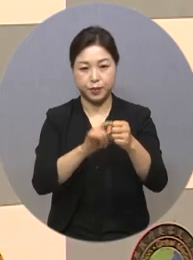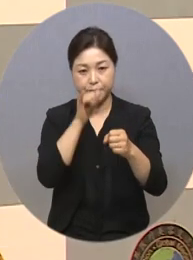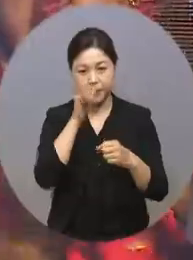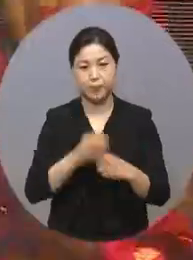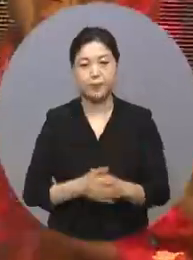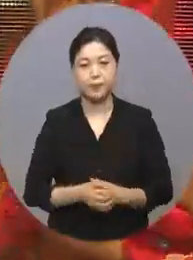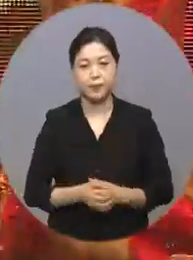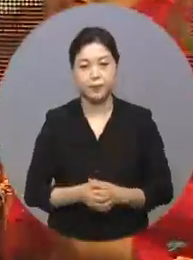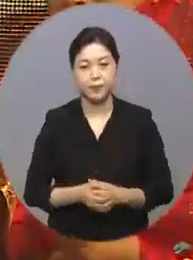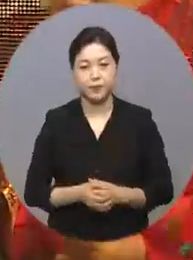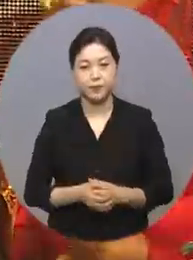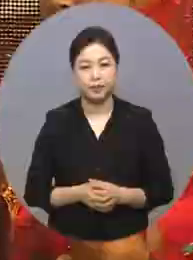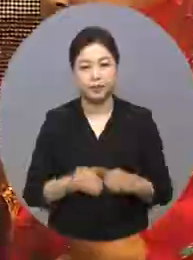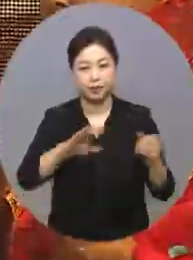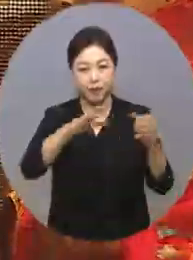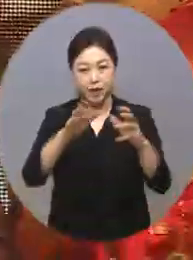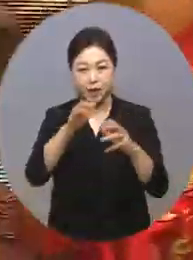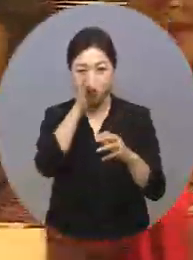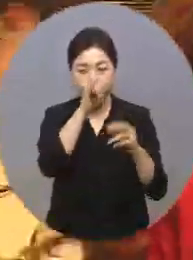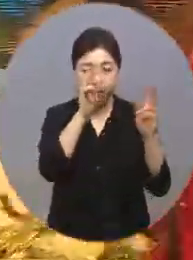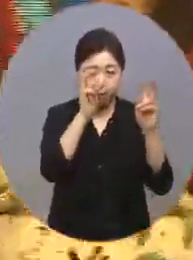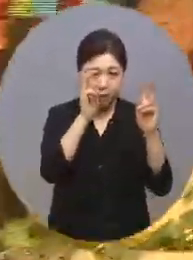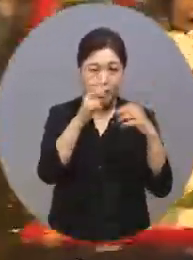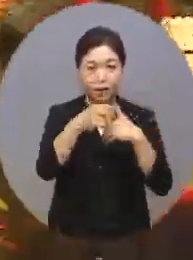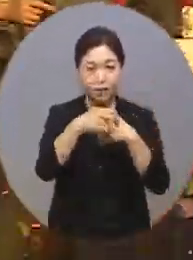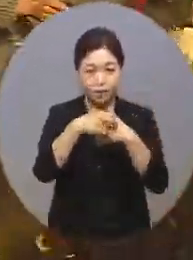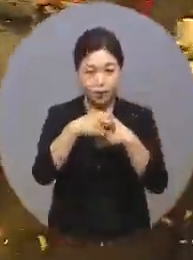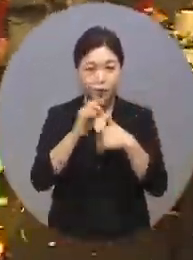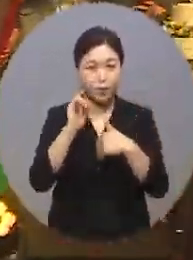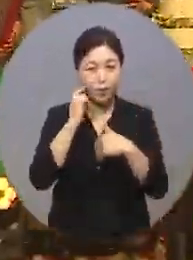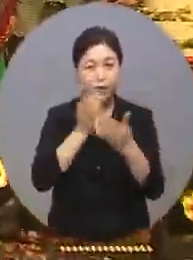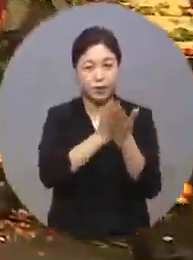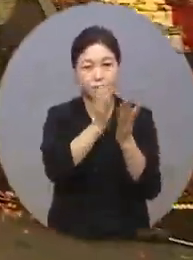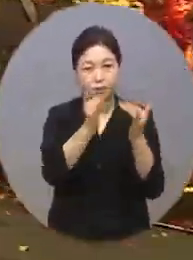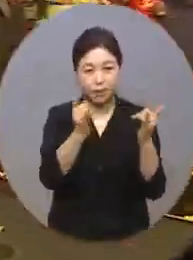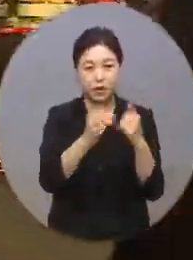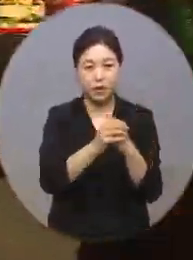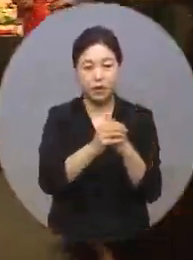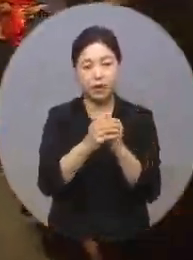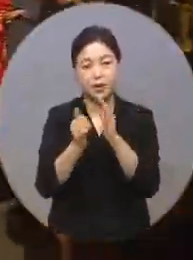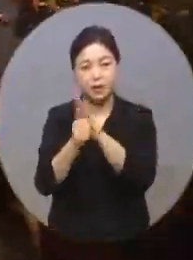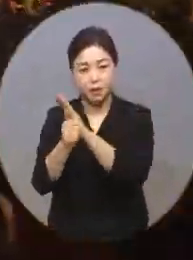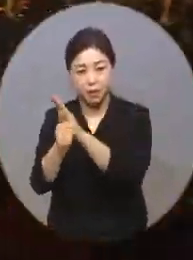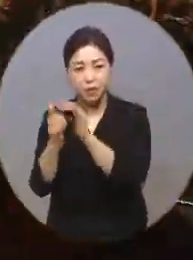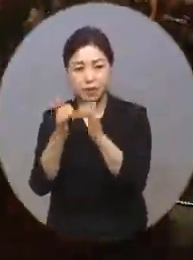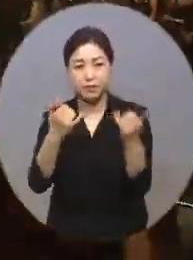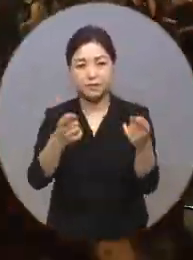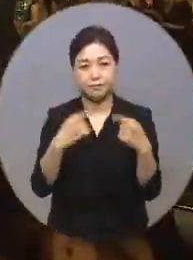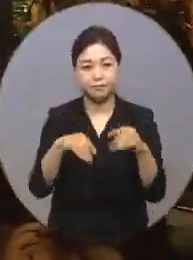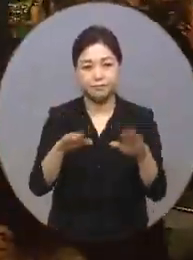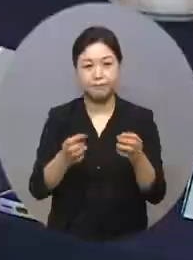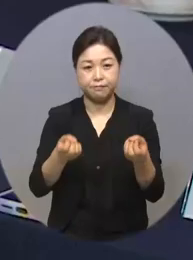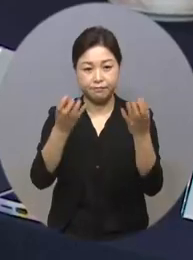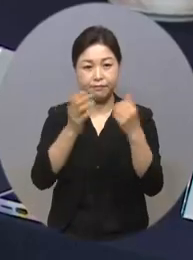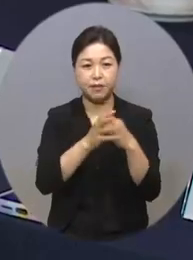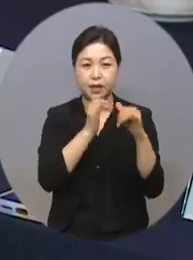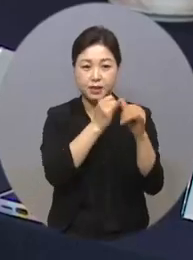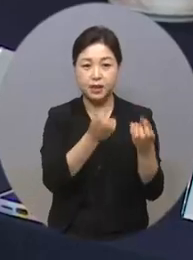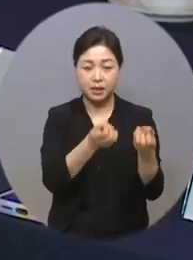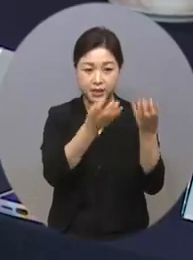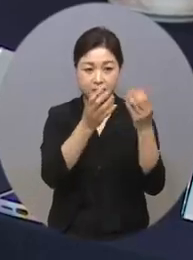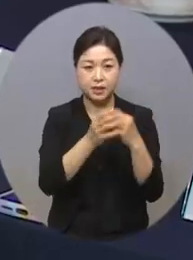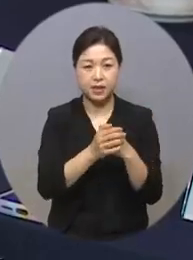목표입니다. 각국의 우수 기업가와 의료미용 전문가, 각 분야 리더들이 참여한 이번 행사는 시상식과 학술